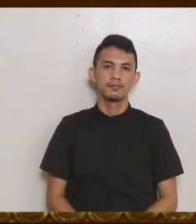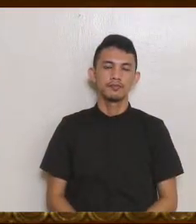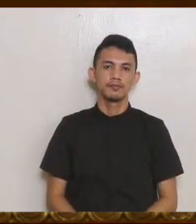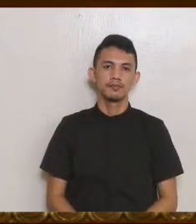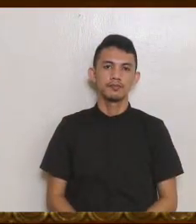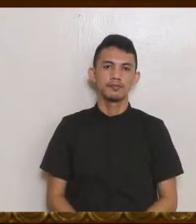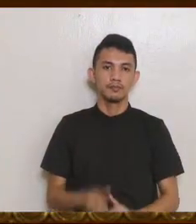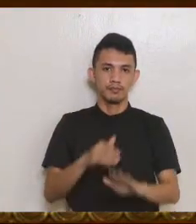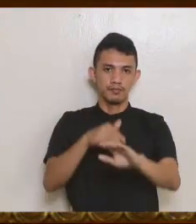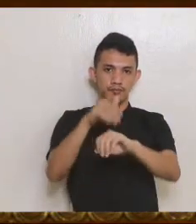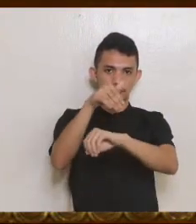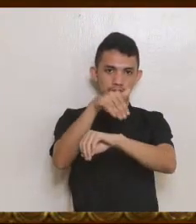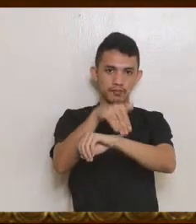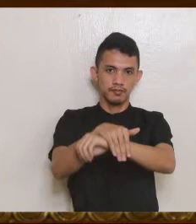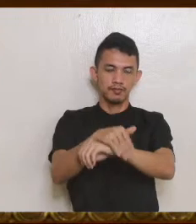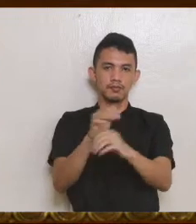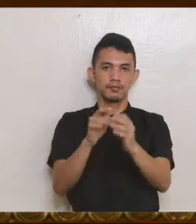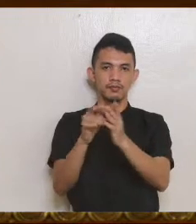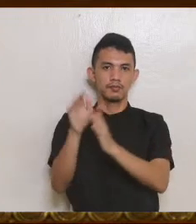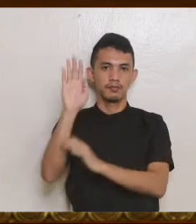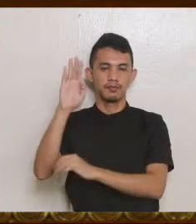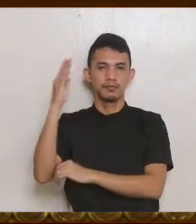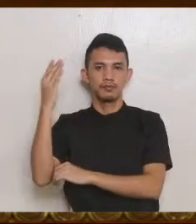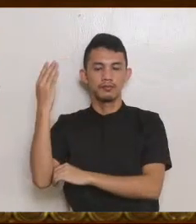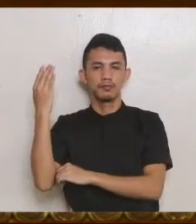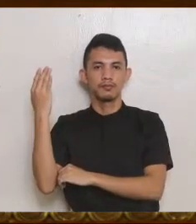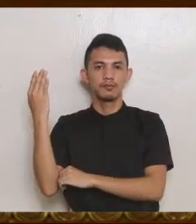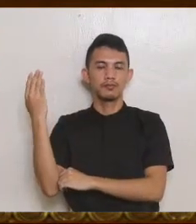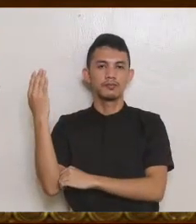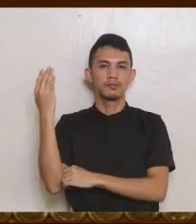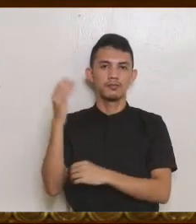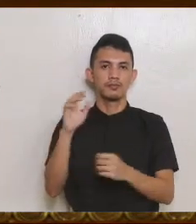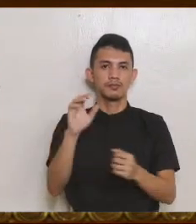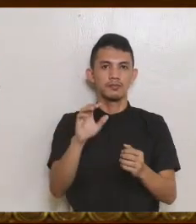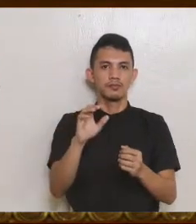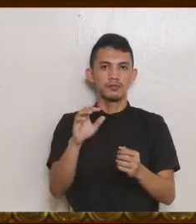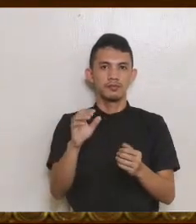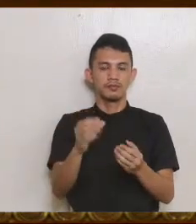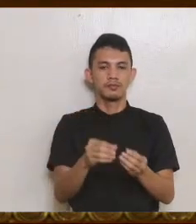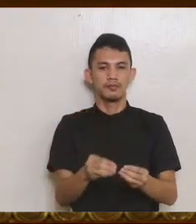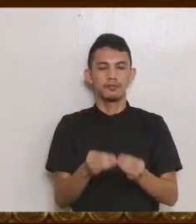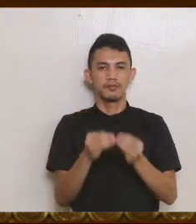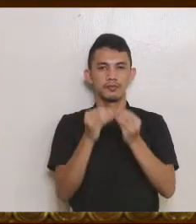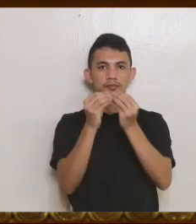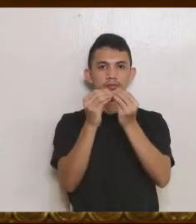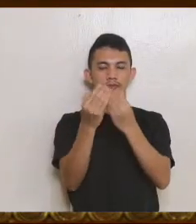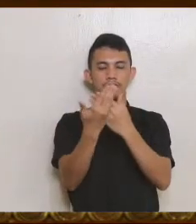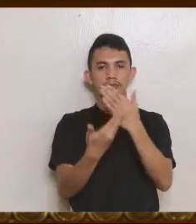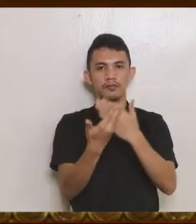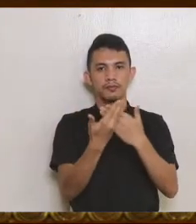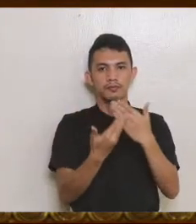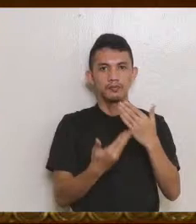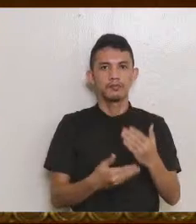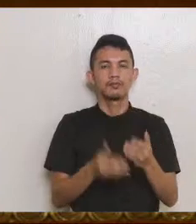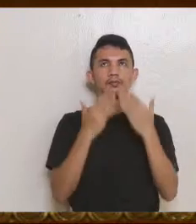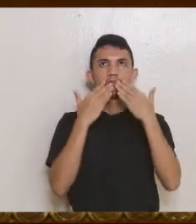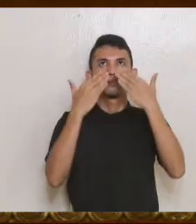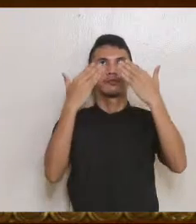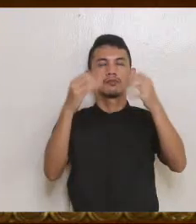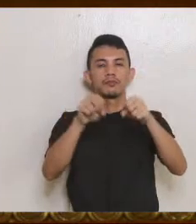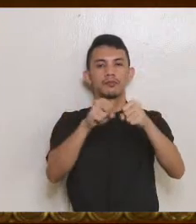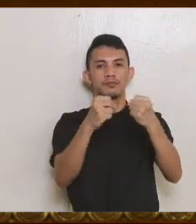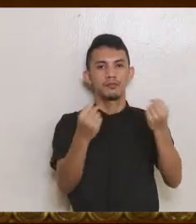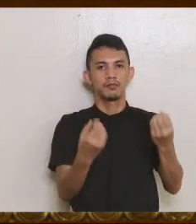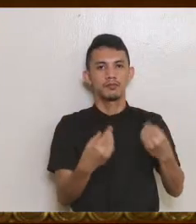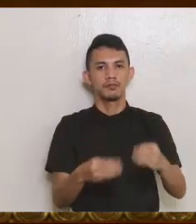Niyanang gabi nga siya gibudhian, mikuha siya og pan. Mipasalamat kanimog bidayeg. Mipikas ug mihatag ni